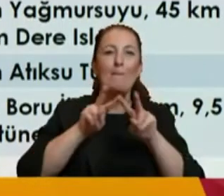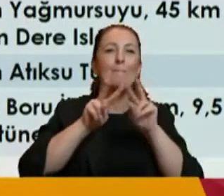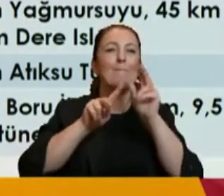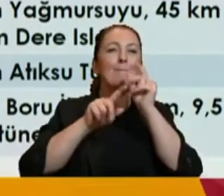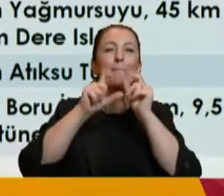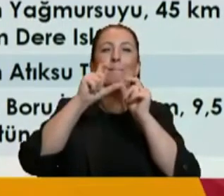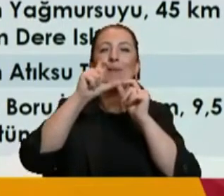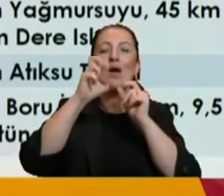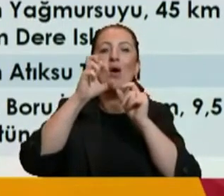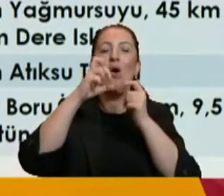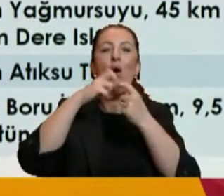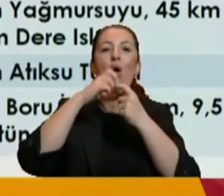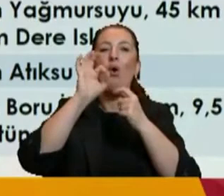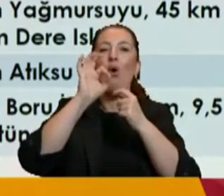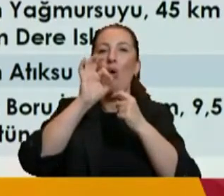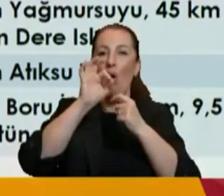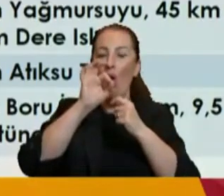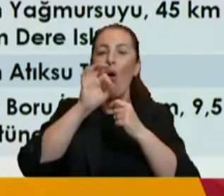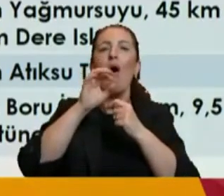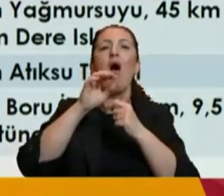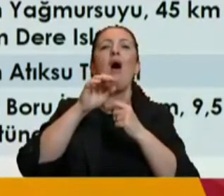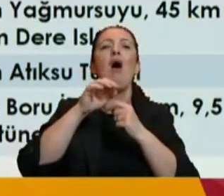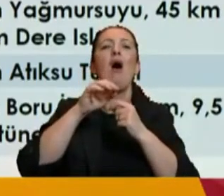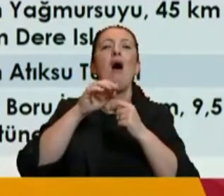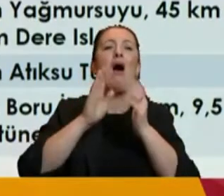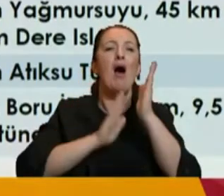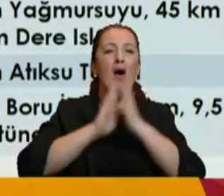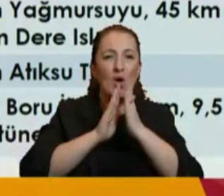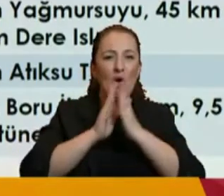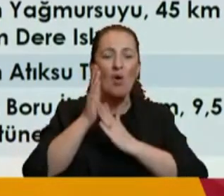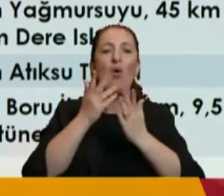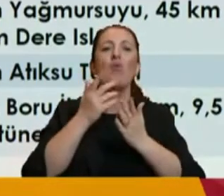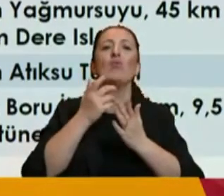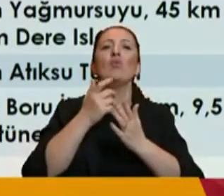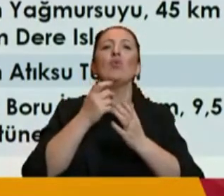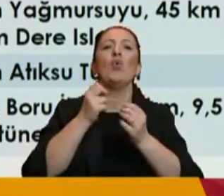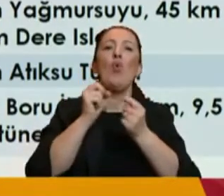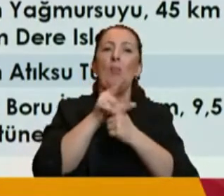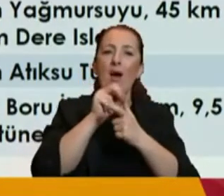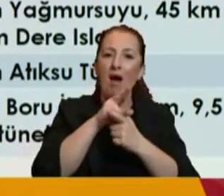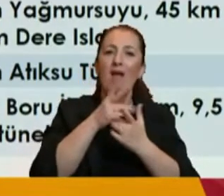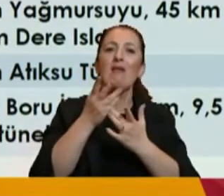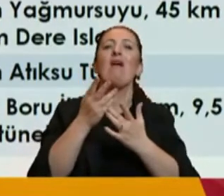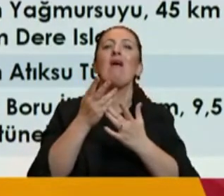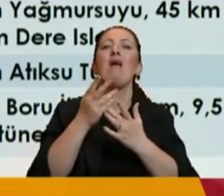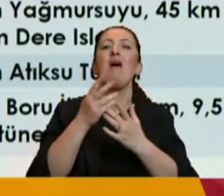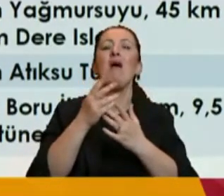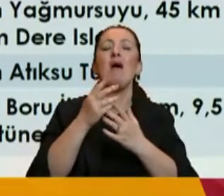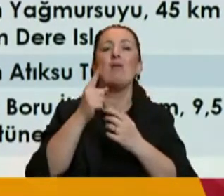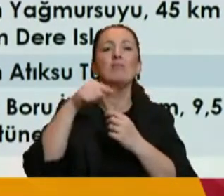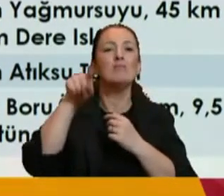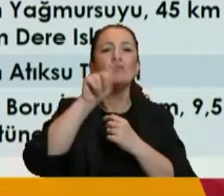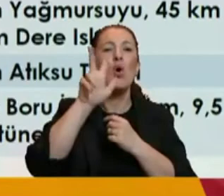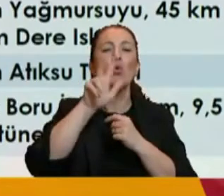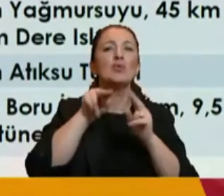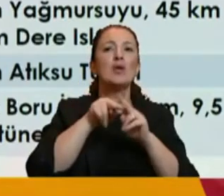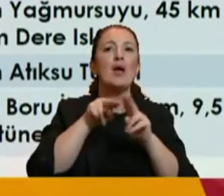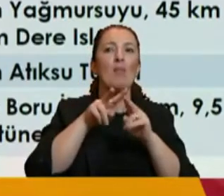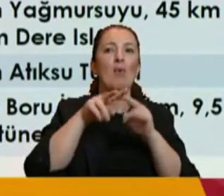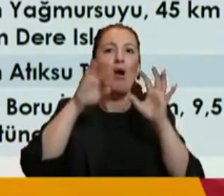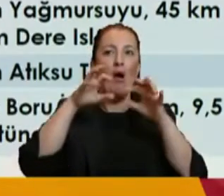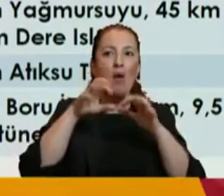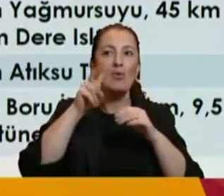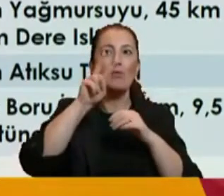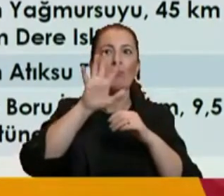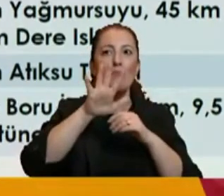Ataşehir Beykoz Çekmeköy Sancaktepe Sultanbeyli Ümraniye bölgesinde 30 kilometre yağmur suyu 25 kilometre